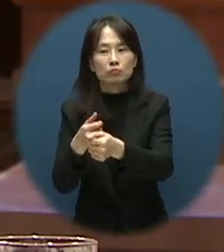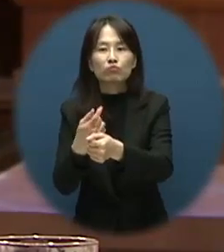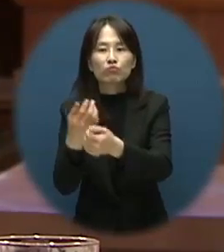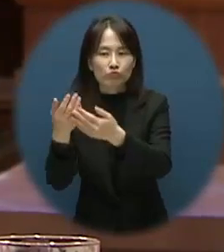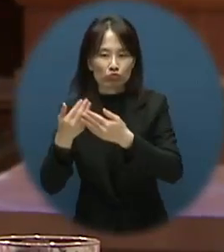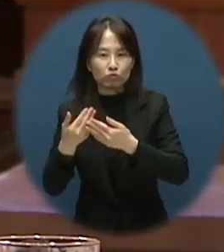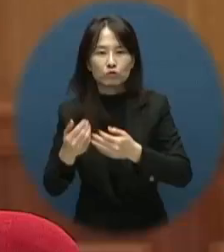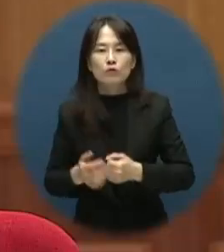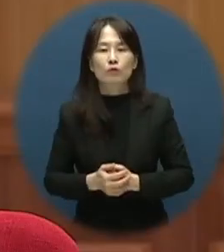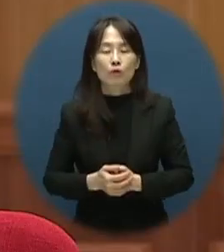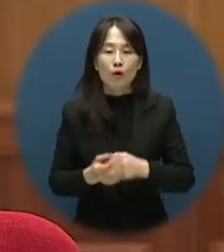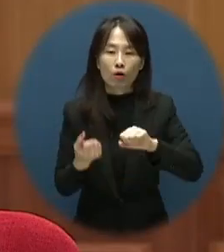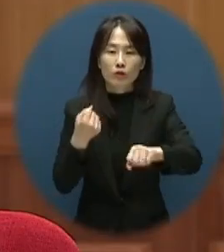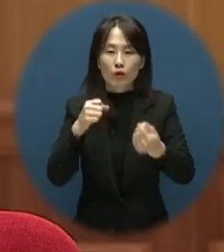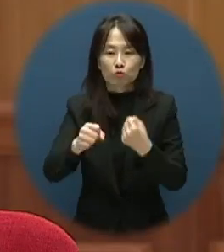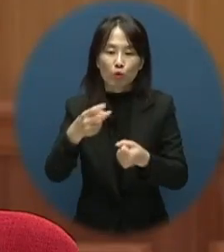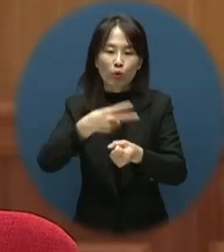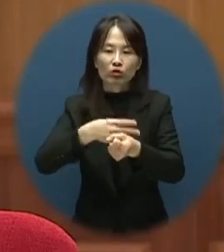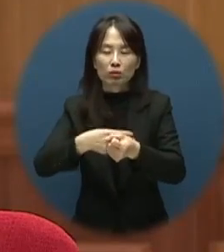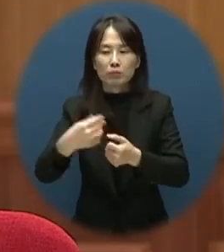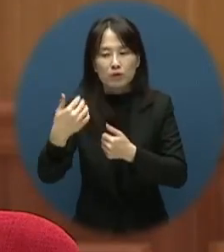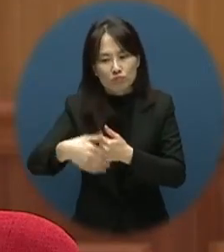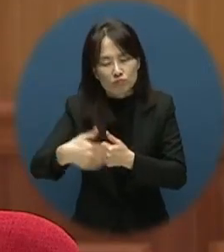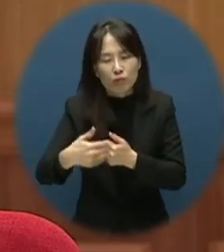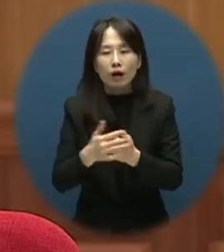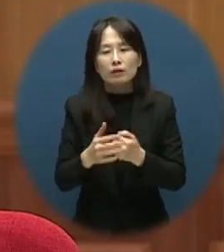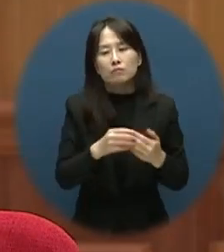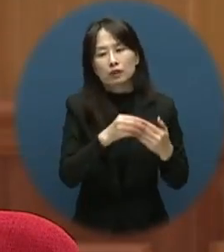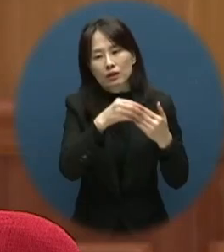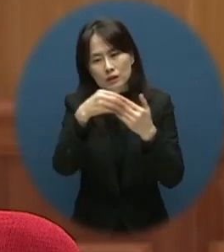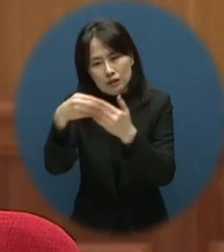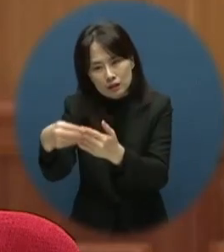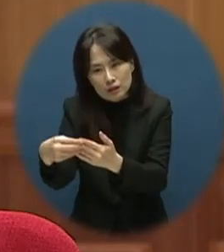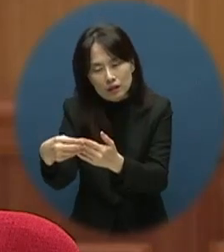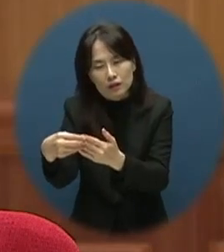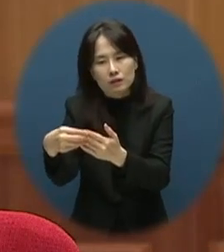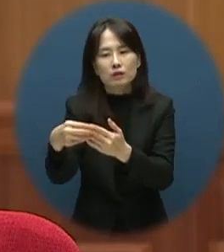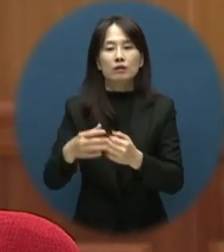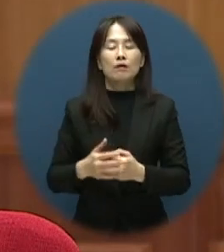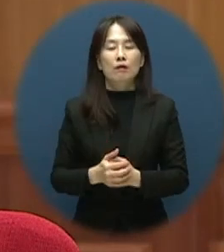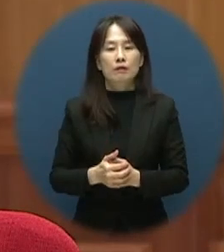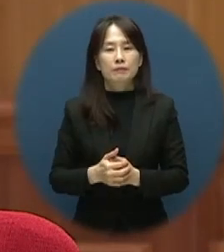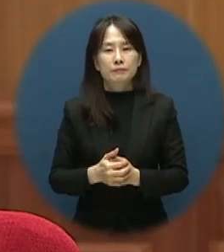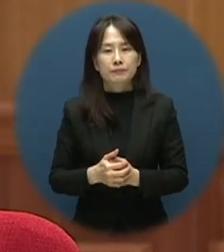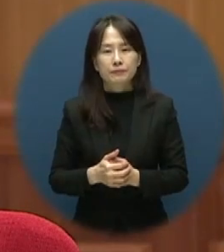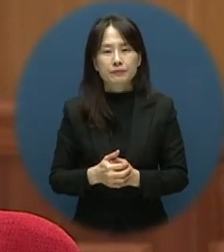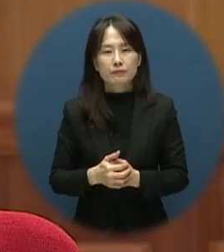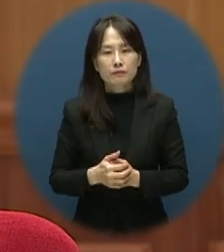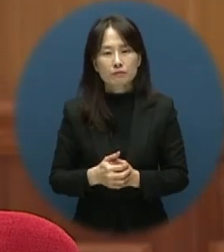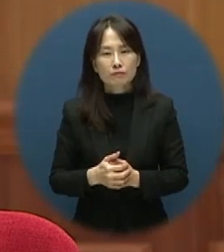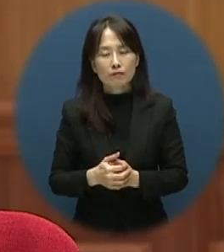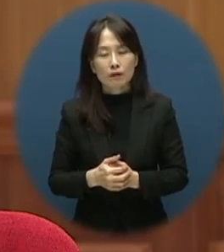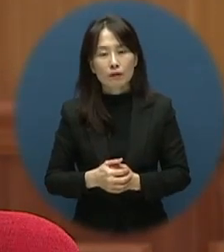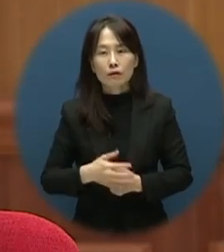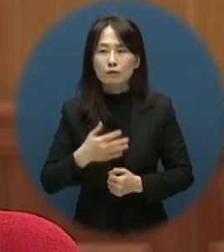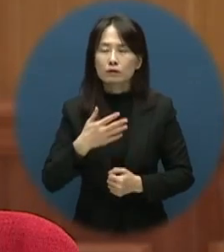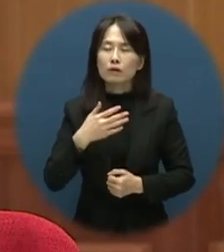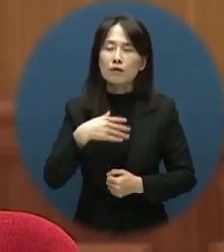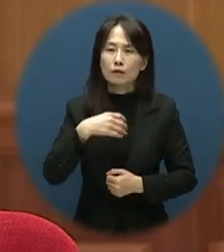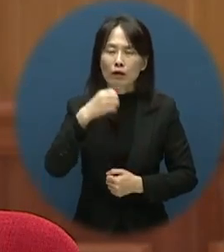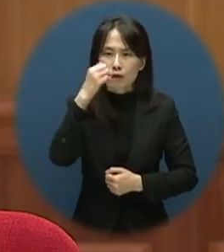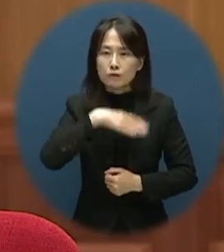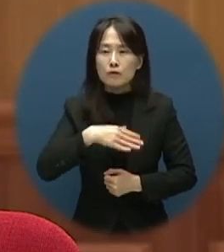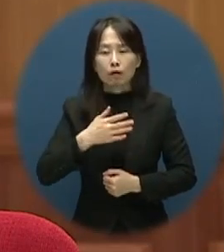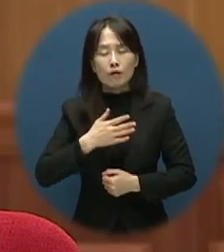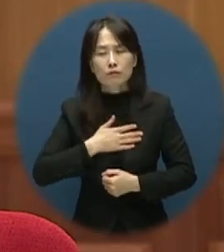관장님이 권하는 거니까 그러면은 알았어요. 그러면 한번 갔어요. 갔어요. 그래서 그러면은 당연히 우리